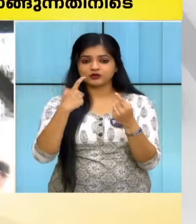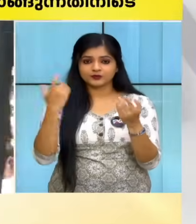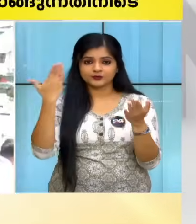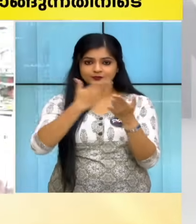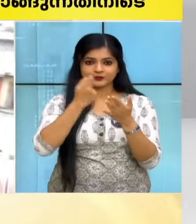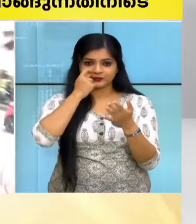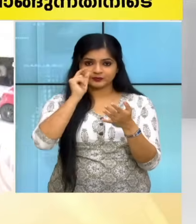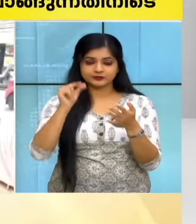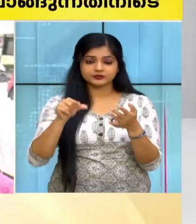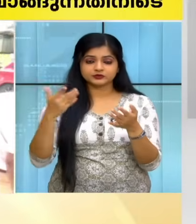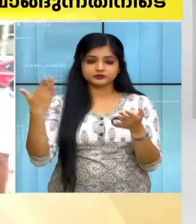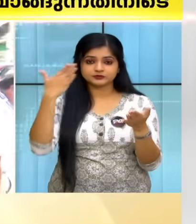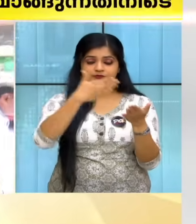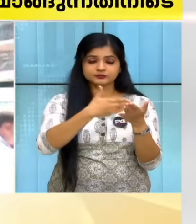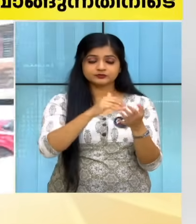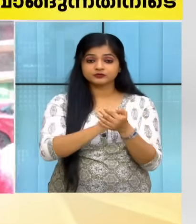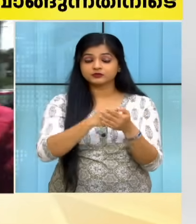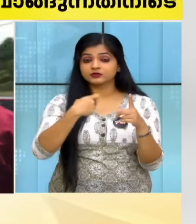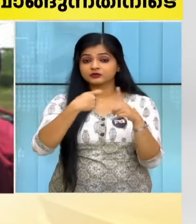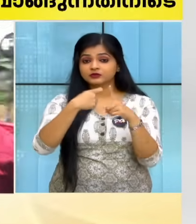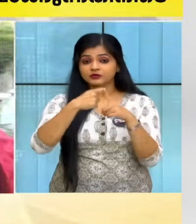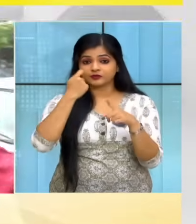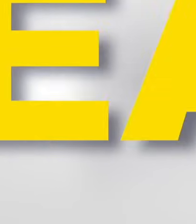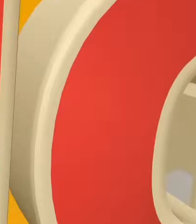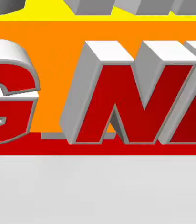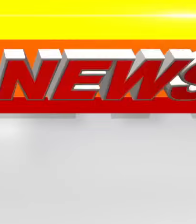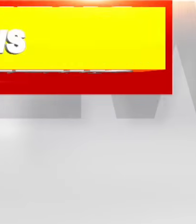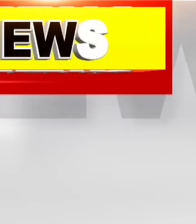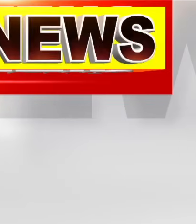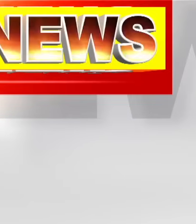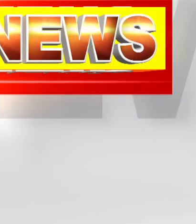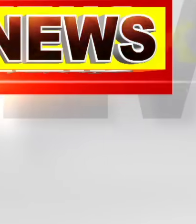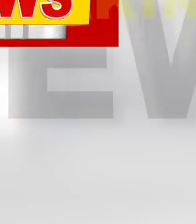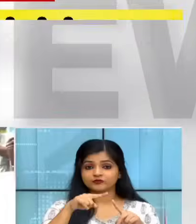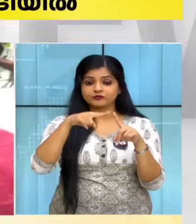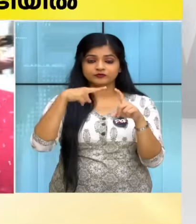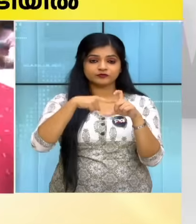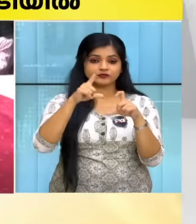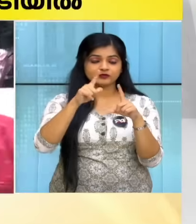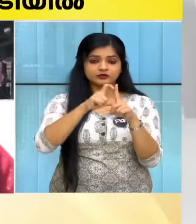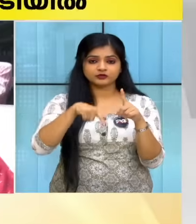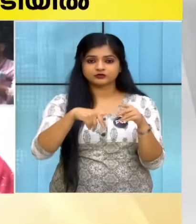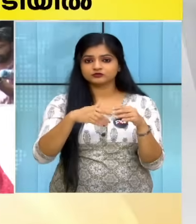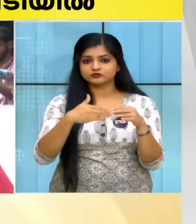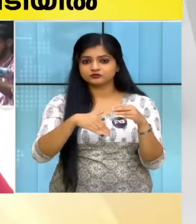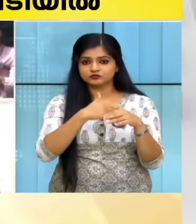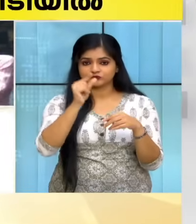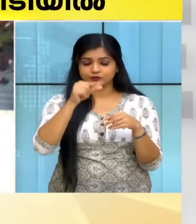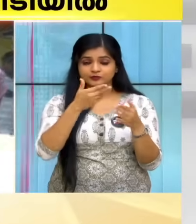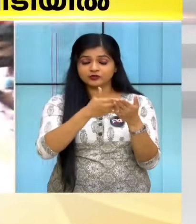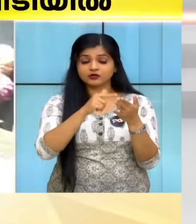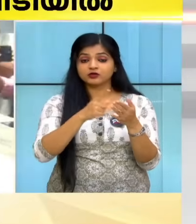സമീപിക്കുന്നു. ആ സമയത്താണ് ഈ കൃഷ്ണകുമാർ എന്ന ഫീൽഡ് അസിസ്റ്റന്റ് 2000 രൂപ കൈക്കൂലി ആവശ്യപ്പെടുന്നത്. തുടർന്ന് ഈ പരാതിക്കാരൻ